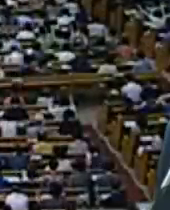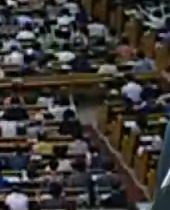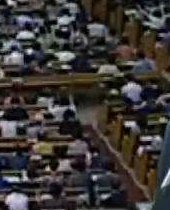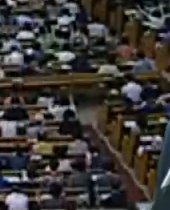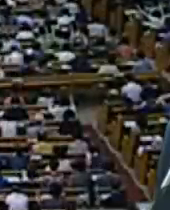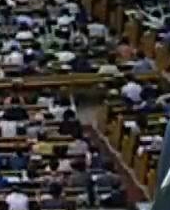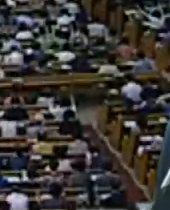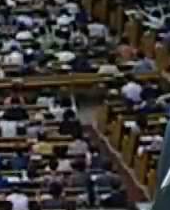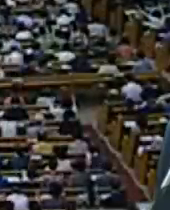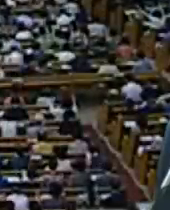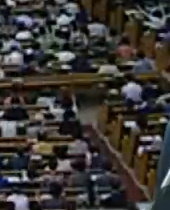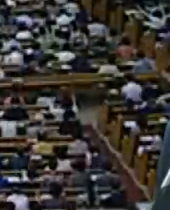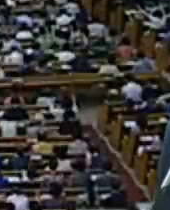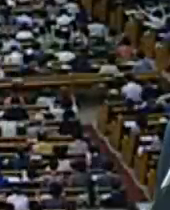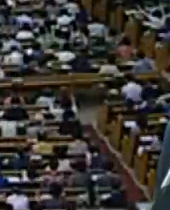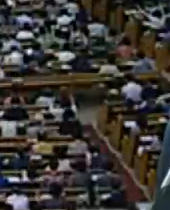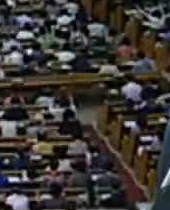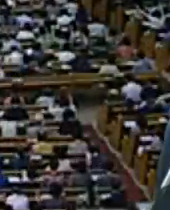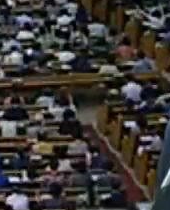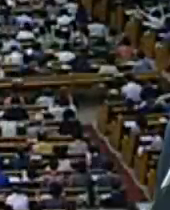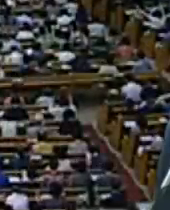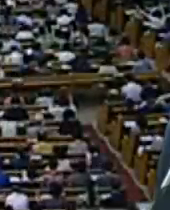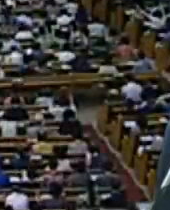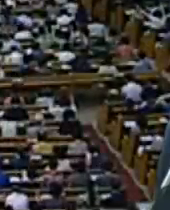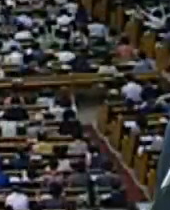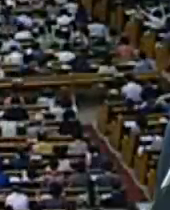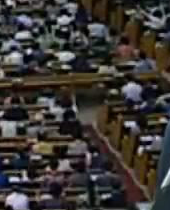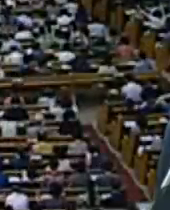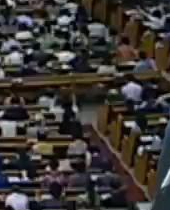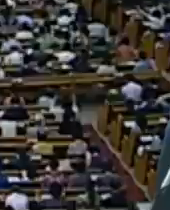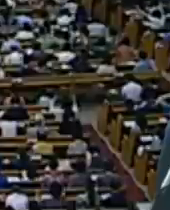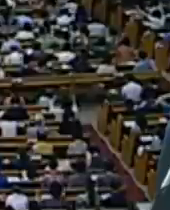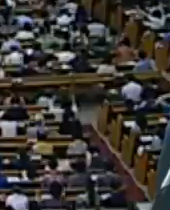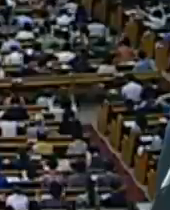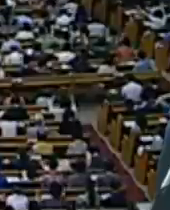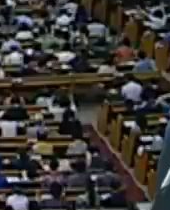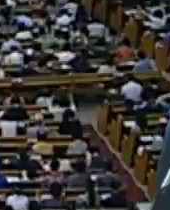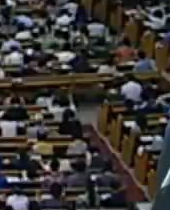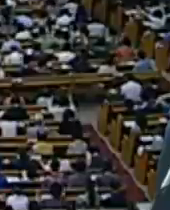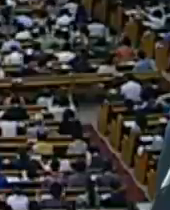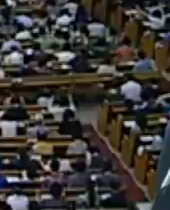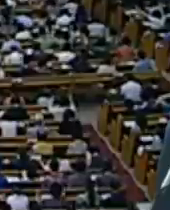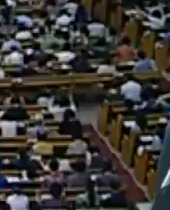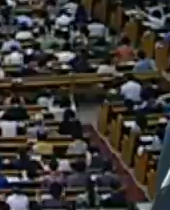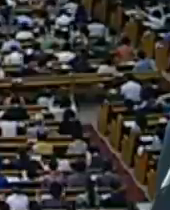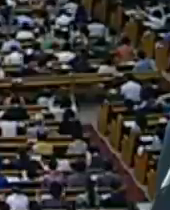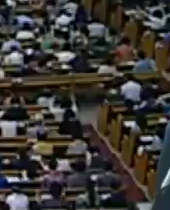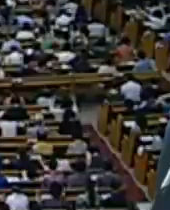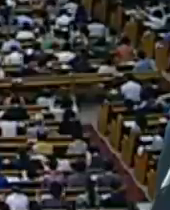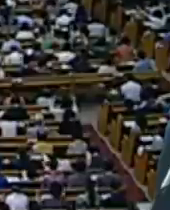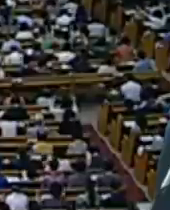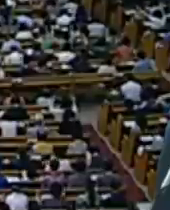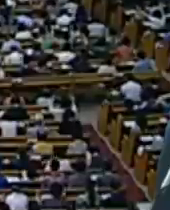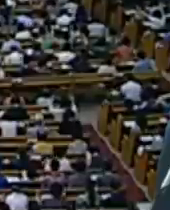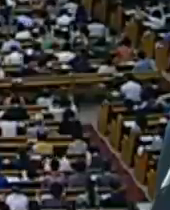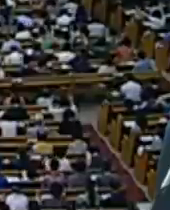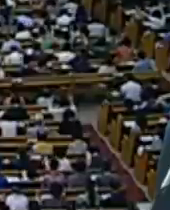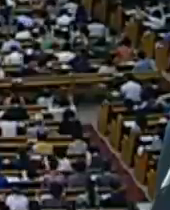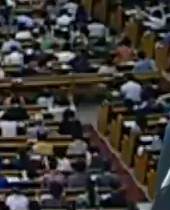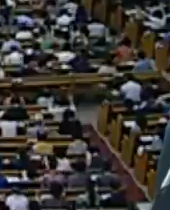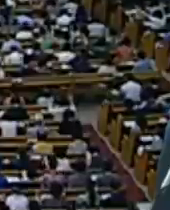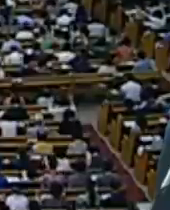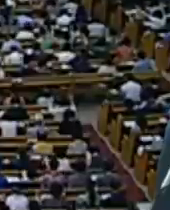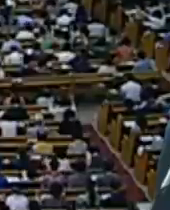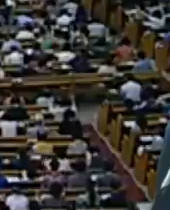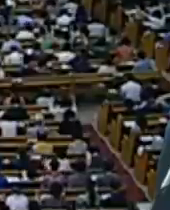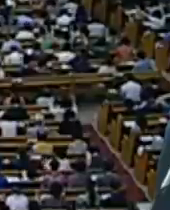우리의 꿈과 소망을 허락하여 주시옵시고 믿음이 이루어지게 도와주시옵소서. 하나님 아버지시여, 원수